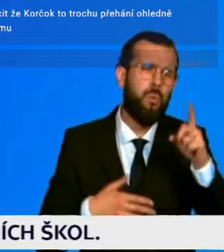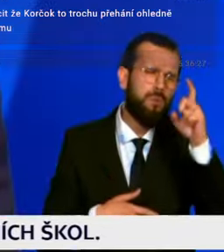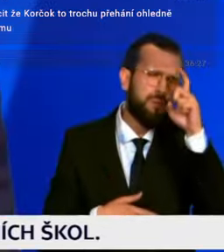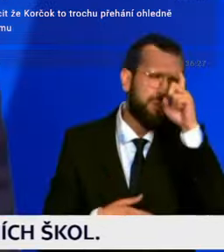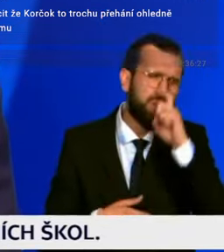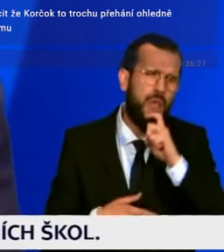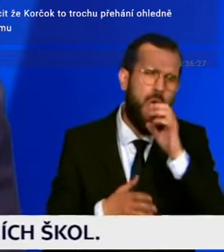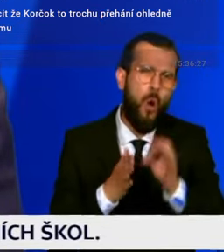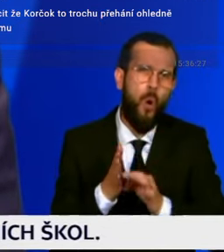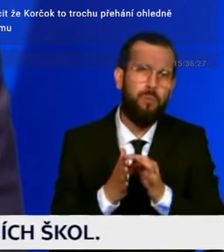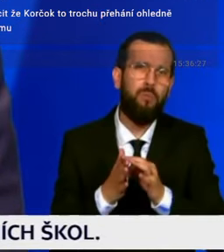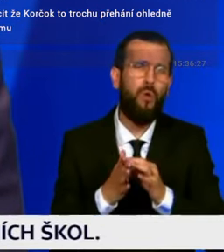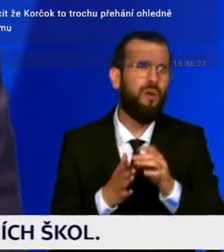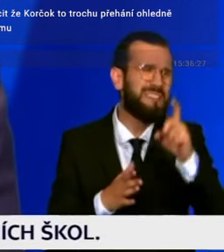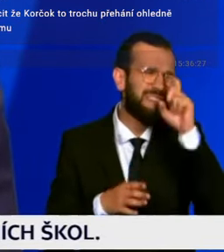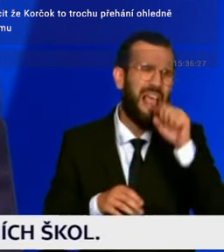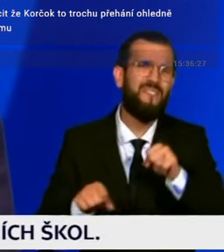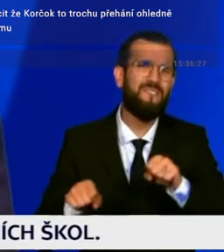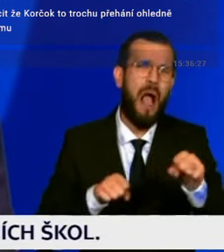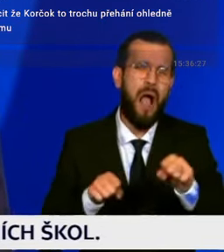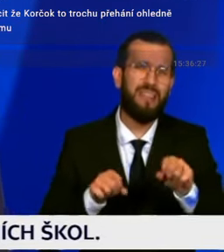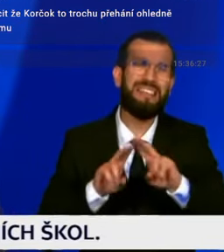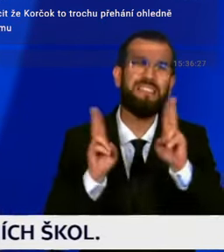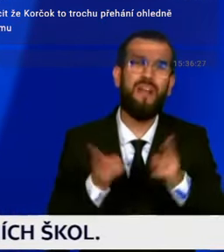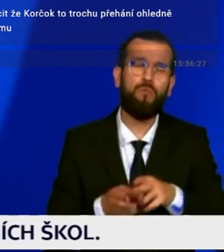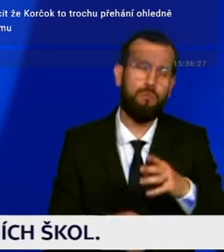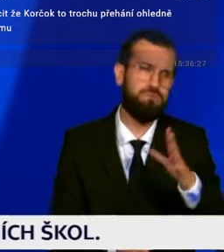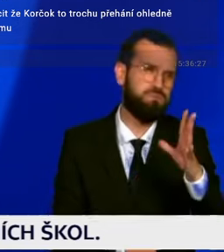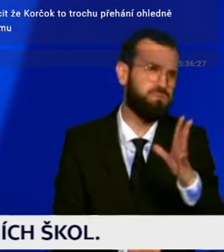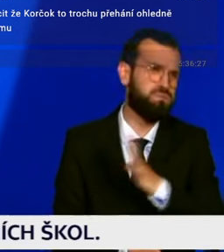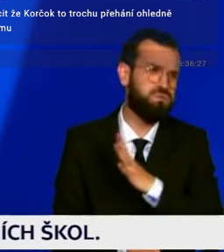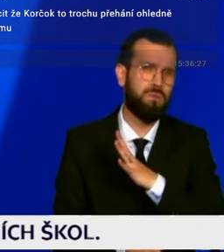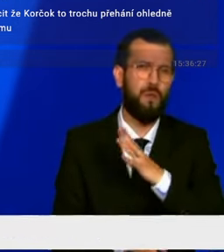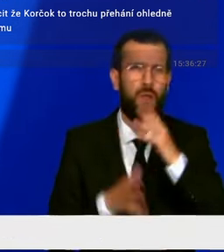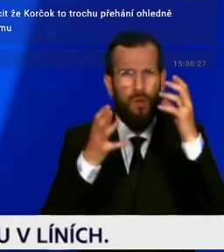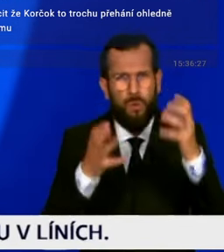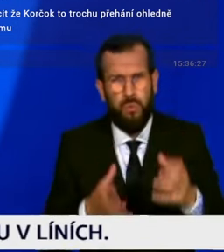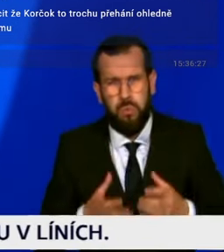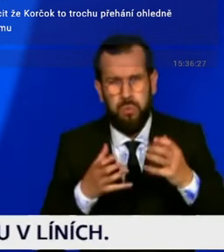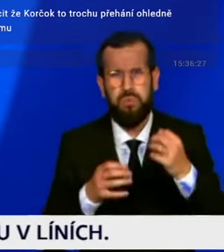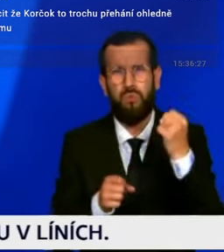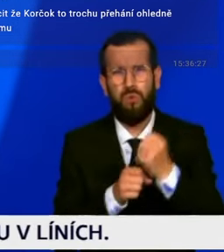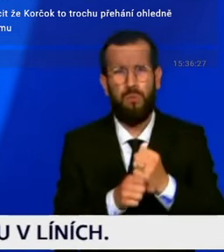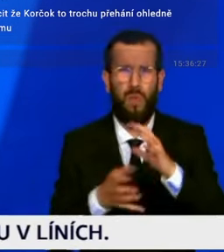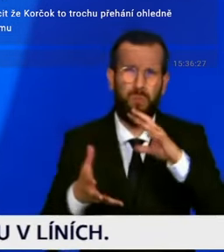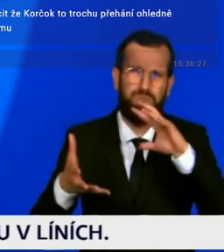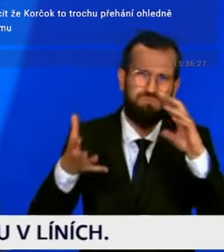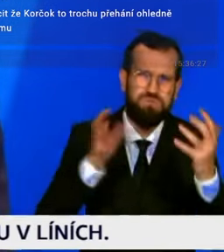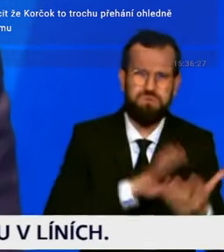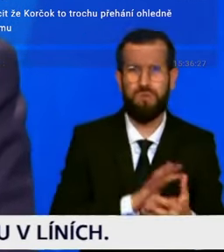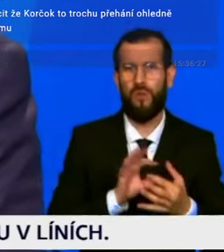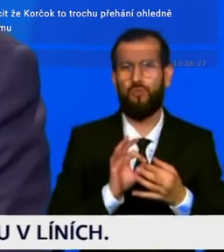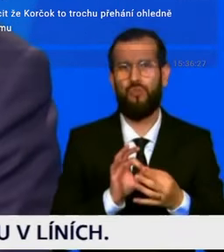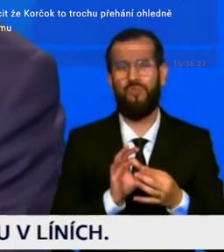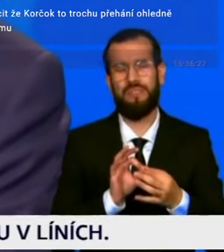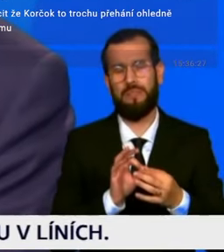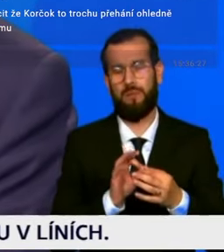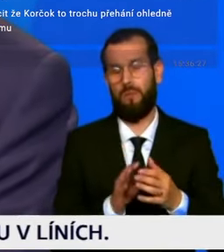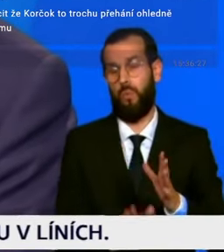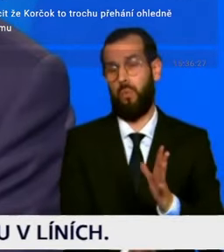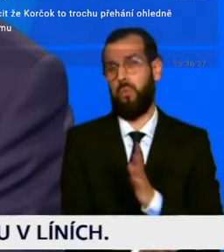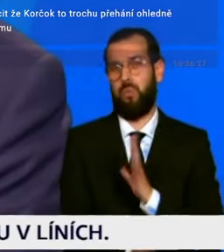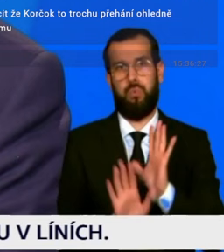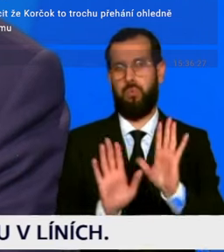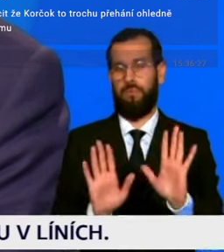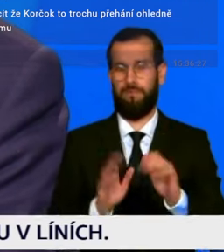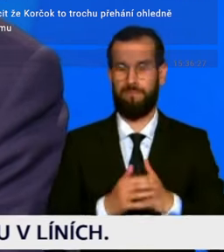dôveryhodnejší vládu v rámci pomaly sveta ktorá tu terorizovala ľudí a spôsobila marazmus a taký úpadok z ktorého sa budeme dostávať ešte veľmi veľa